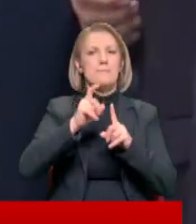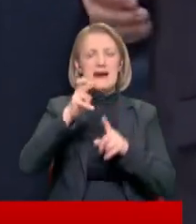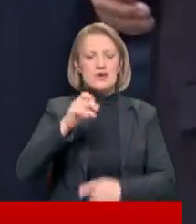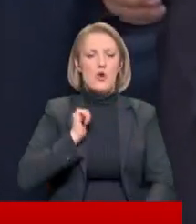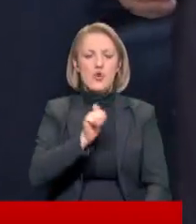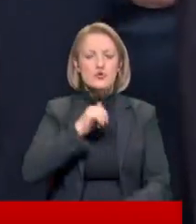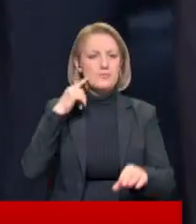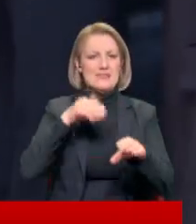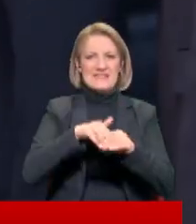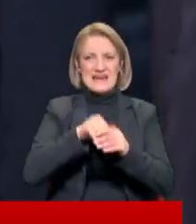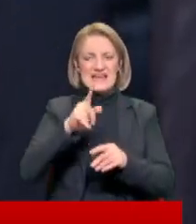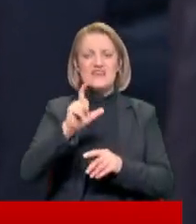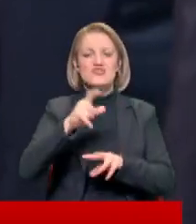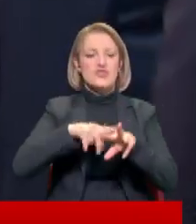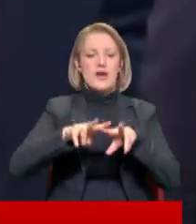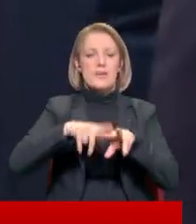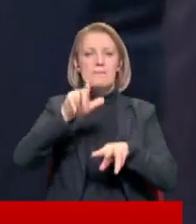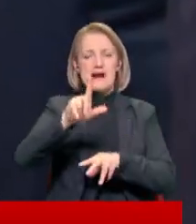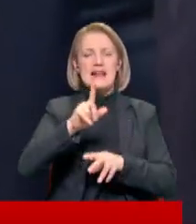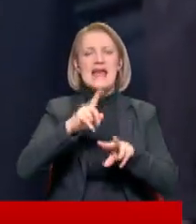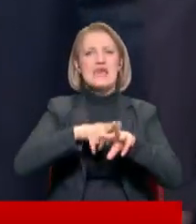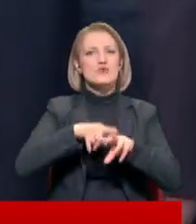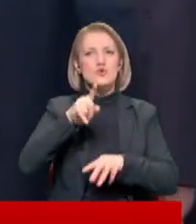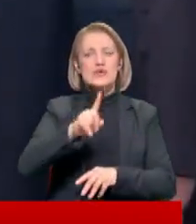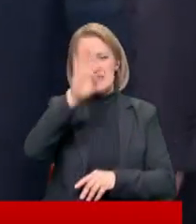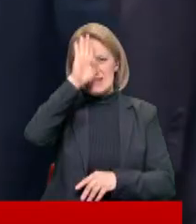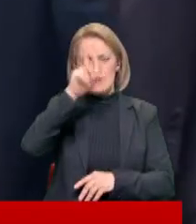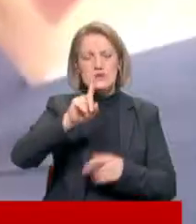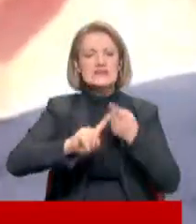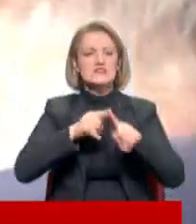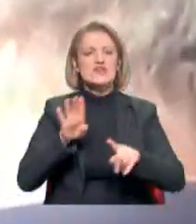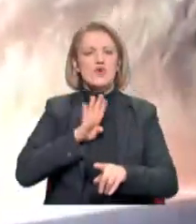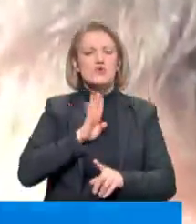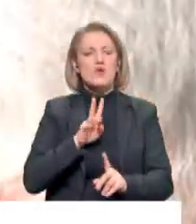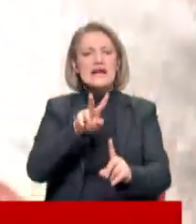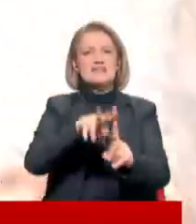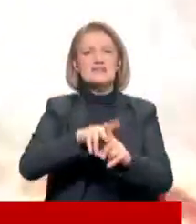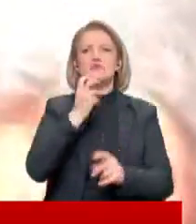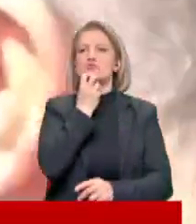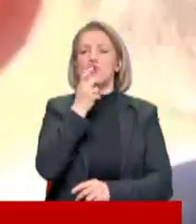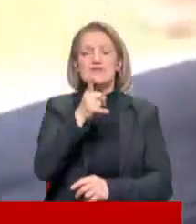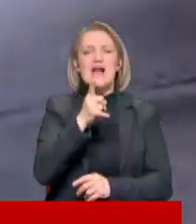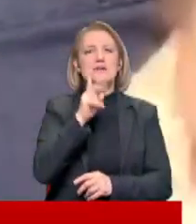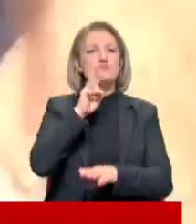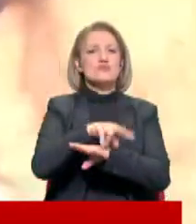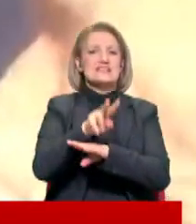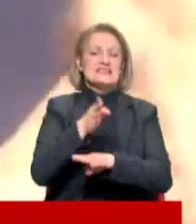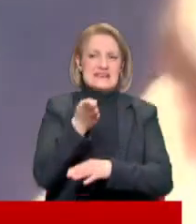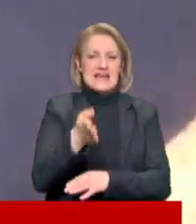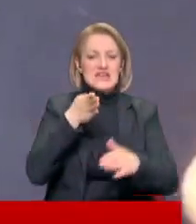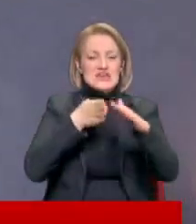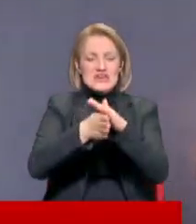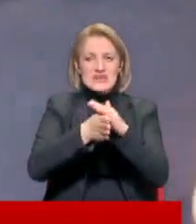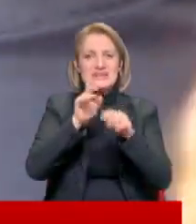Ordu Milletvekili Cemal Enginyurt'ta İstanbul'da Kılıçdaroğlu'nun da katıldığı Turgut Özal Müzesi açılışındaydı. İçeriye girişler sırasında